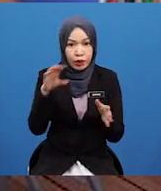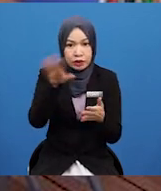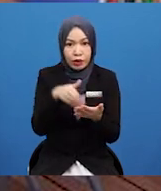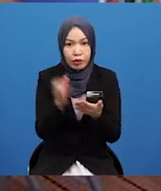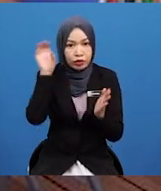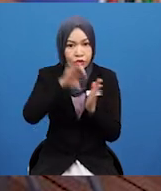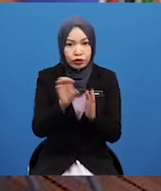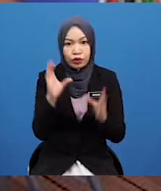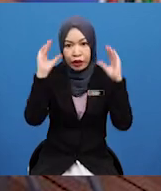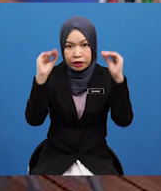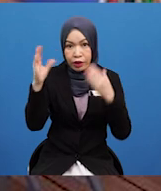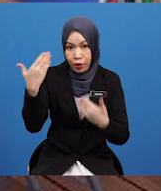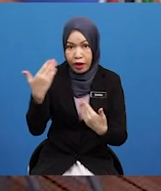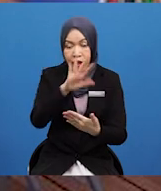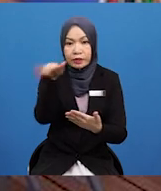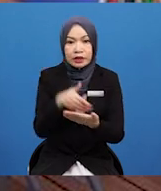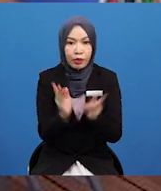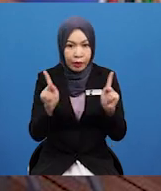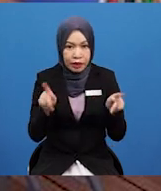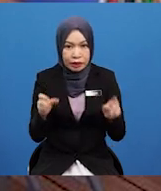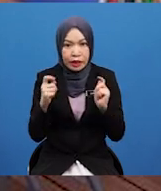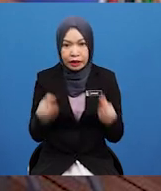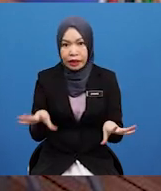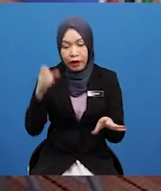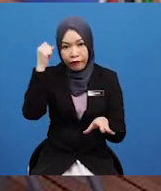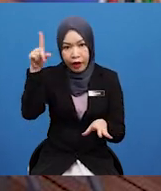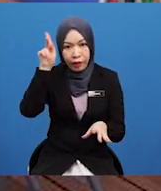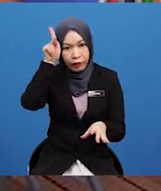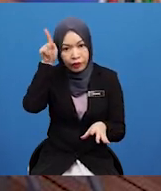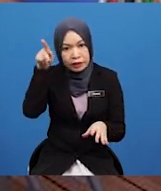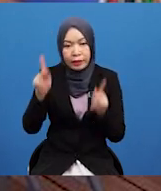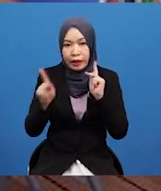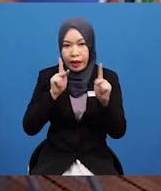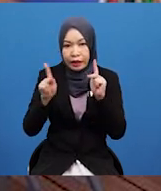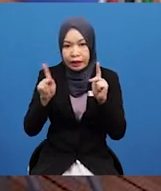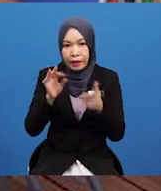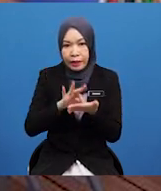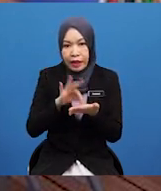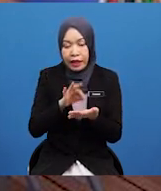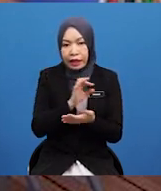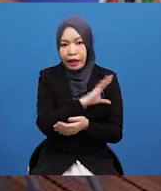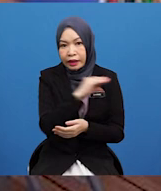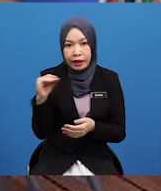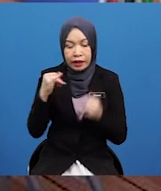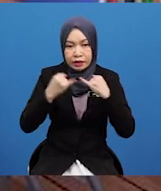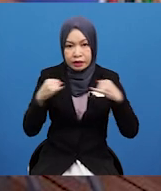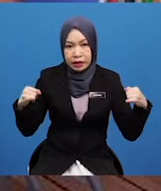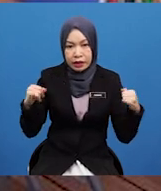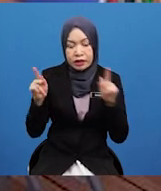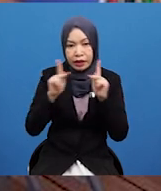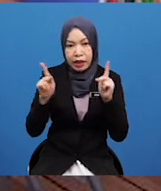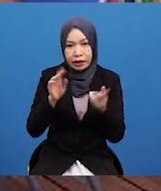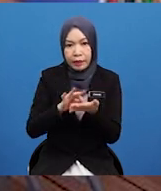Cikgu harap semua pelajar telah memahami konsep kata bilangan, jenis kata bilangan,